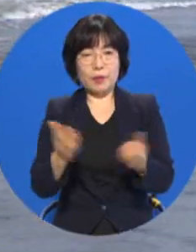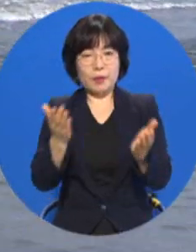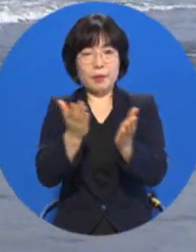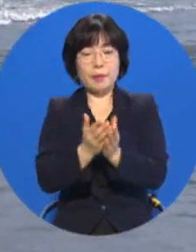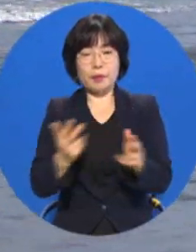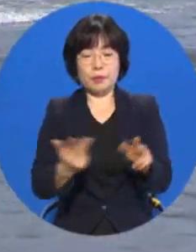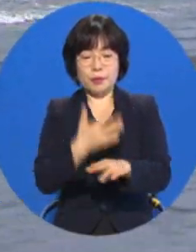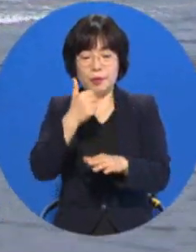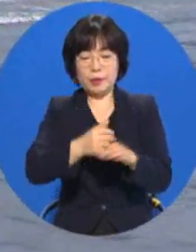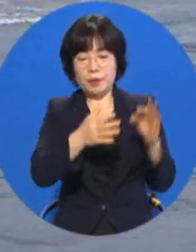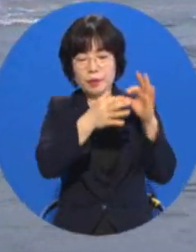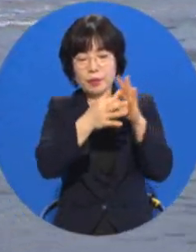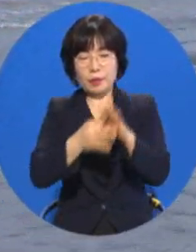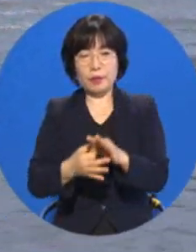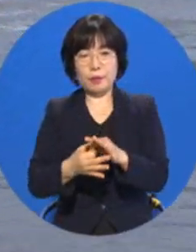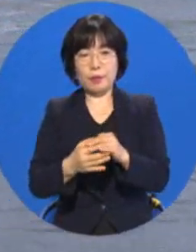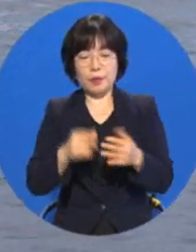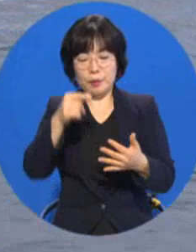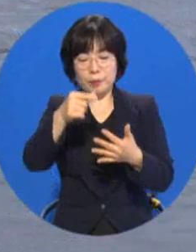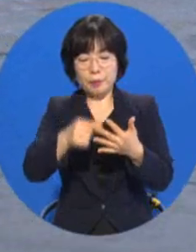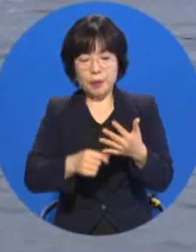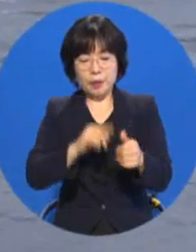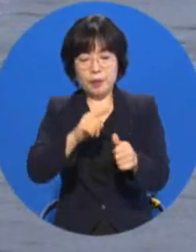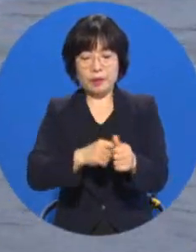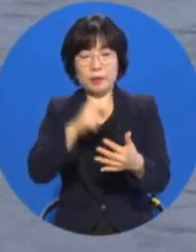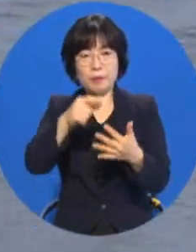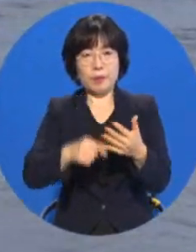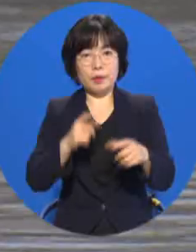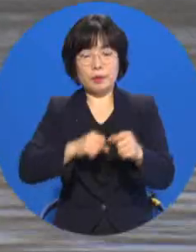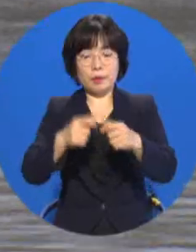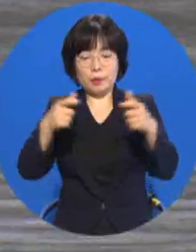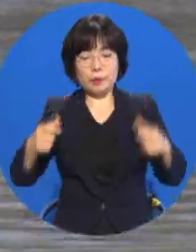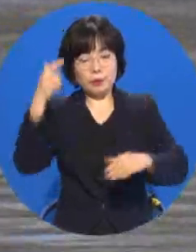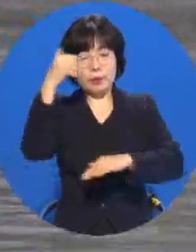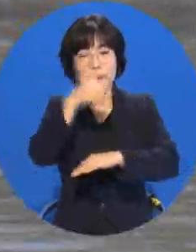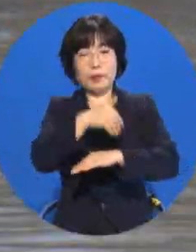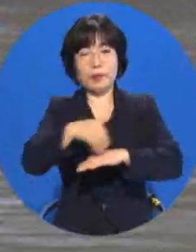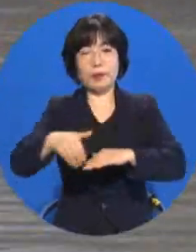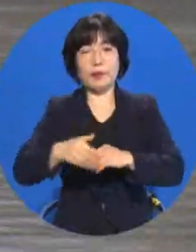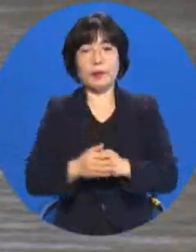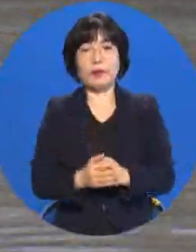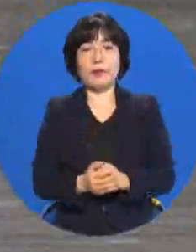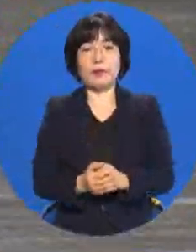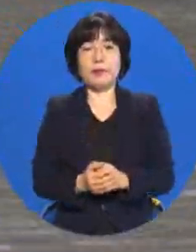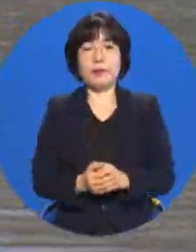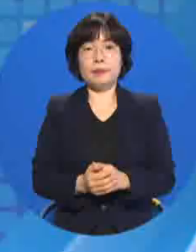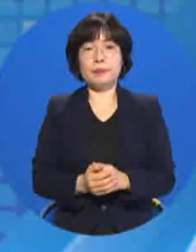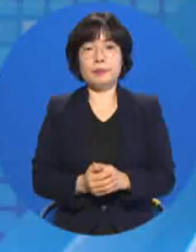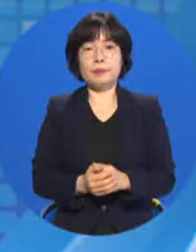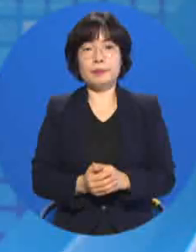주말 공휴일에도 연중 실시해 생태체험 프로그램을 강화하기로 했습니다.